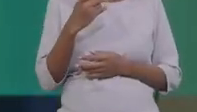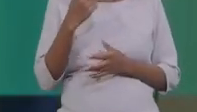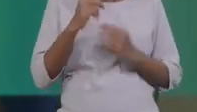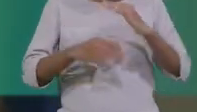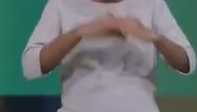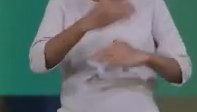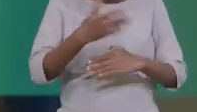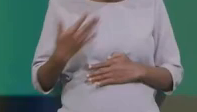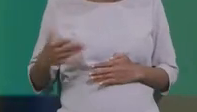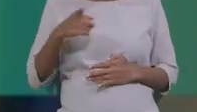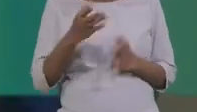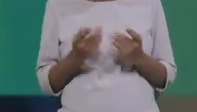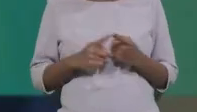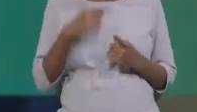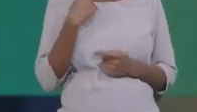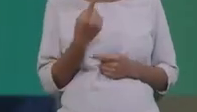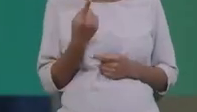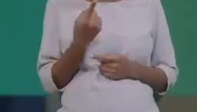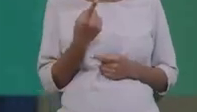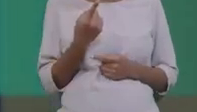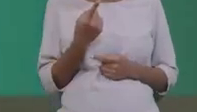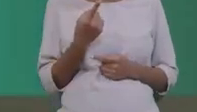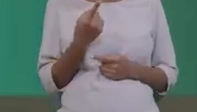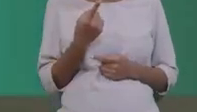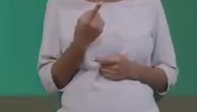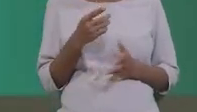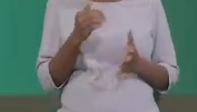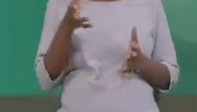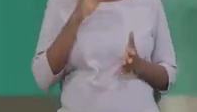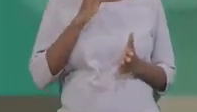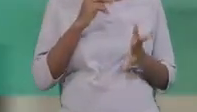Ne dis plus ce que tu veux dire là après.